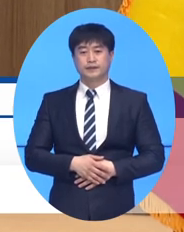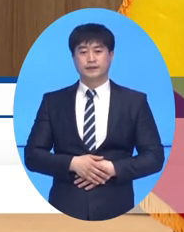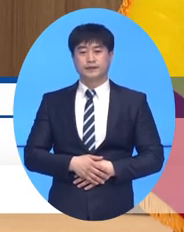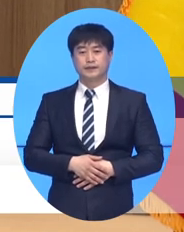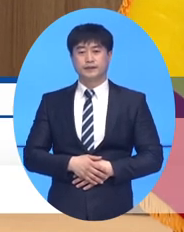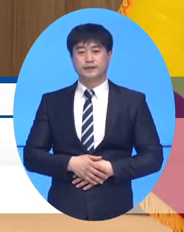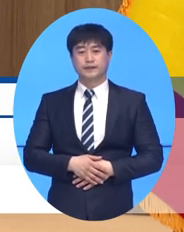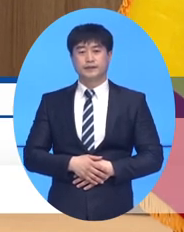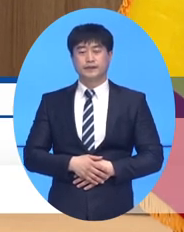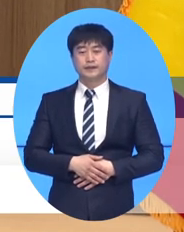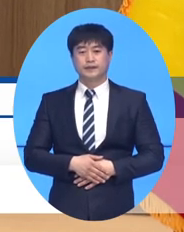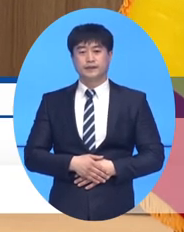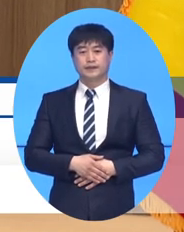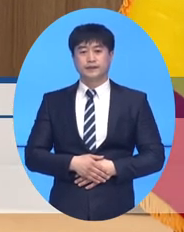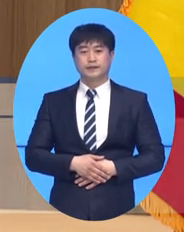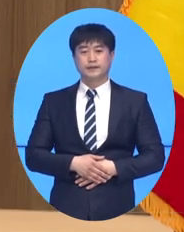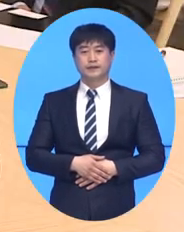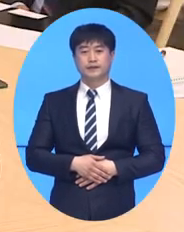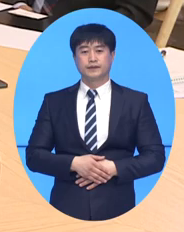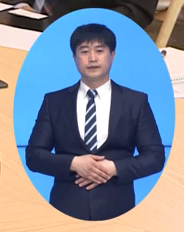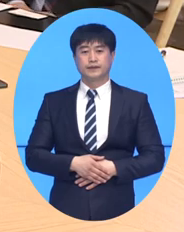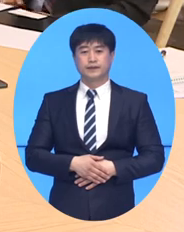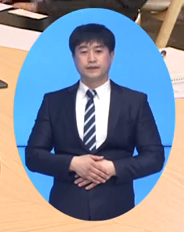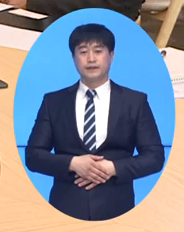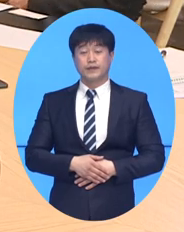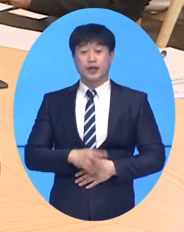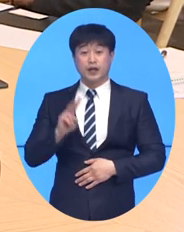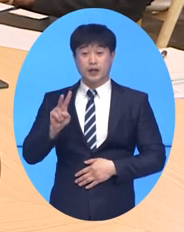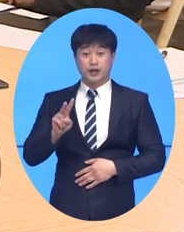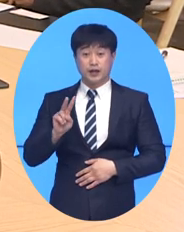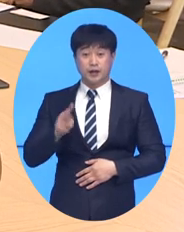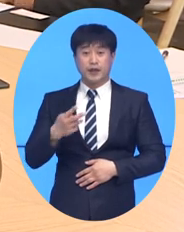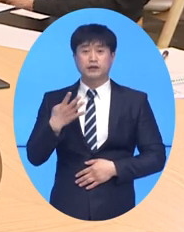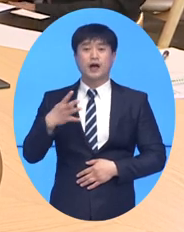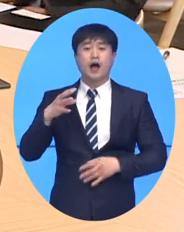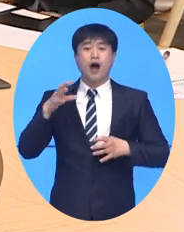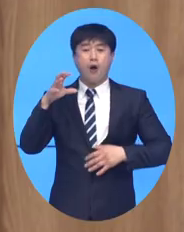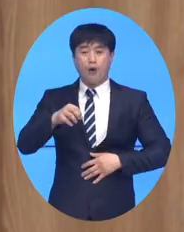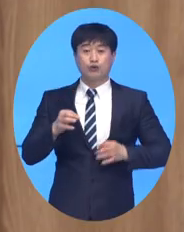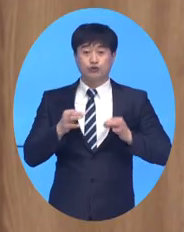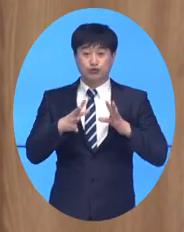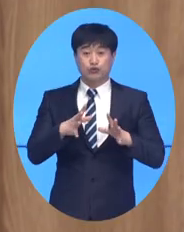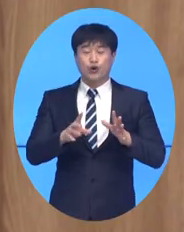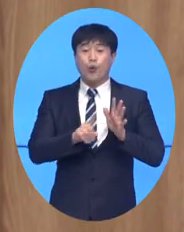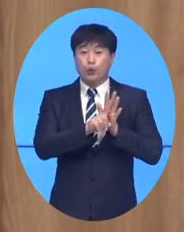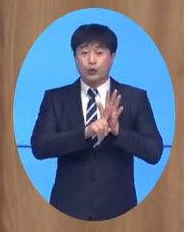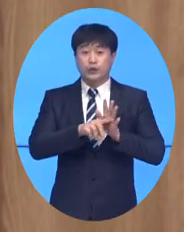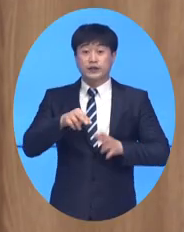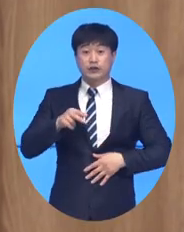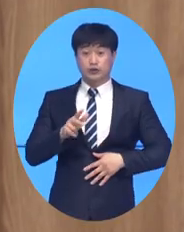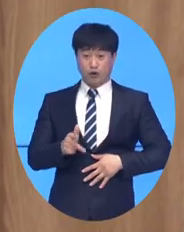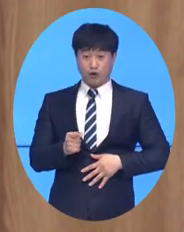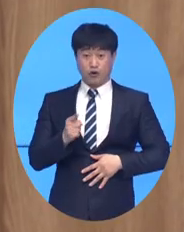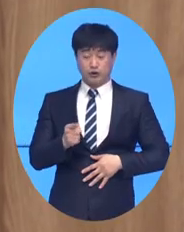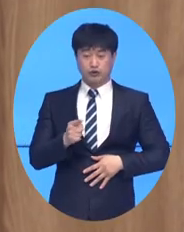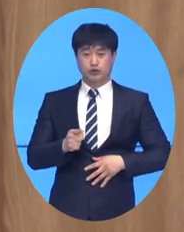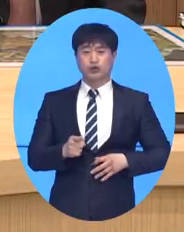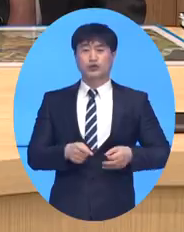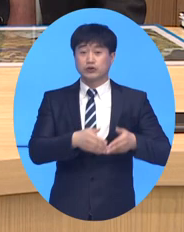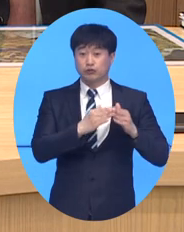activities, we can solve them. 204억 원을 투자해 산업용 온도 측정 센서 제조와 자동화 설비를